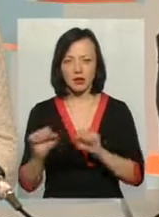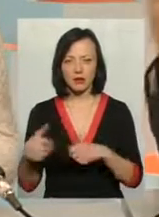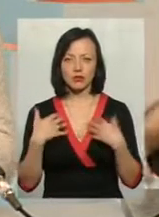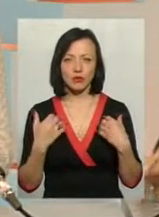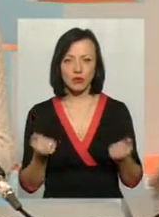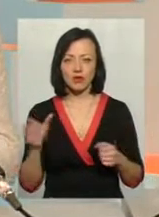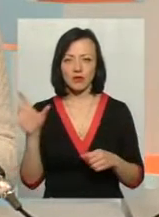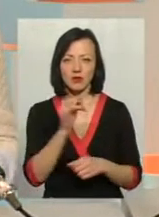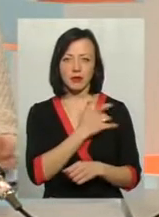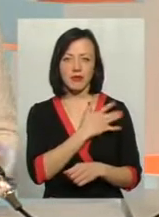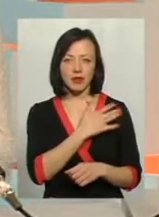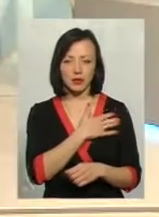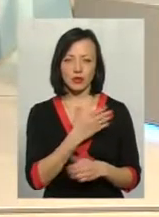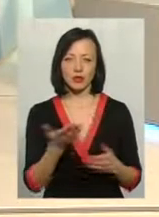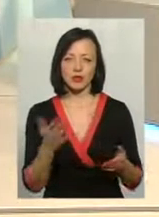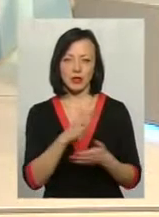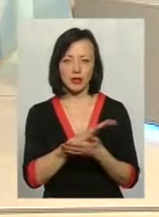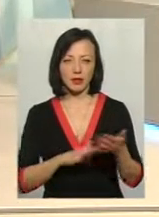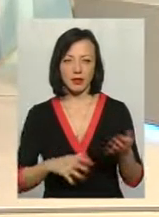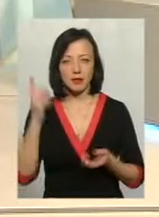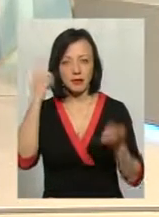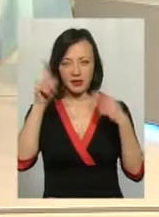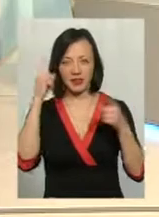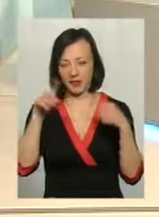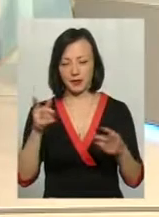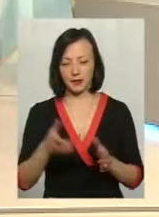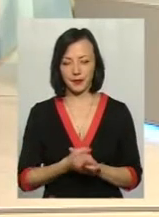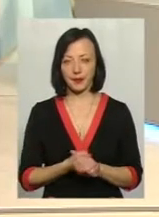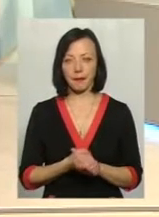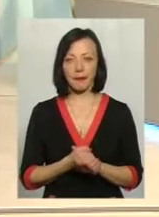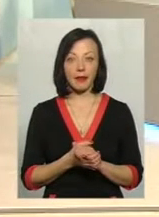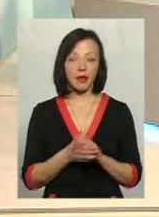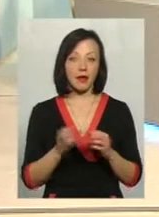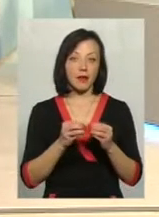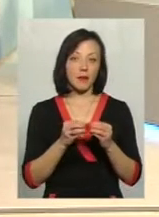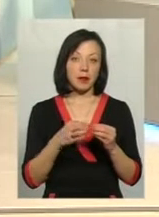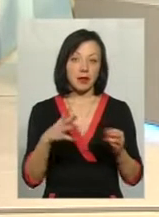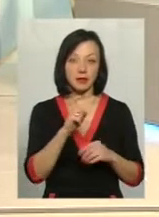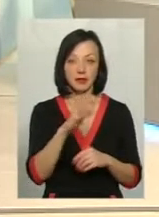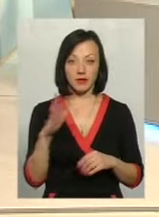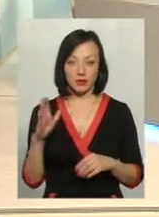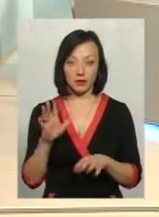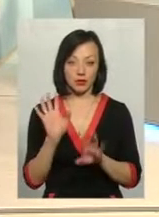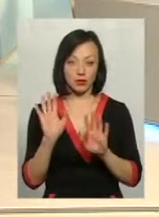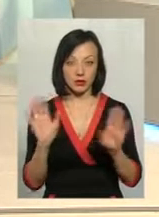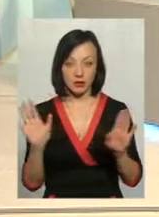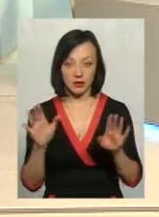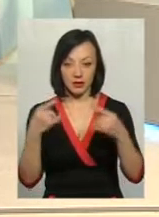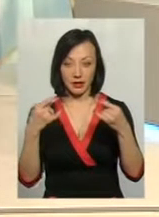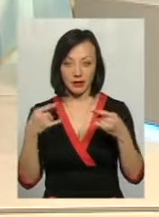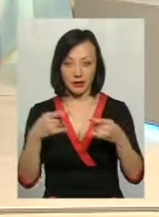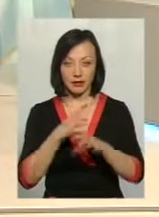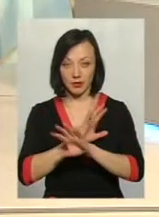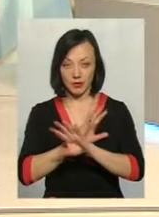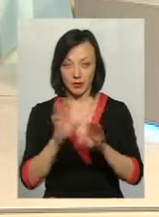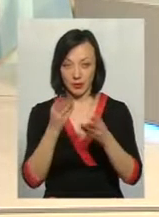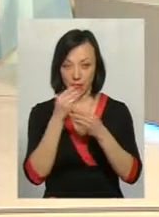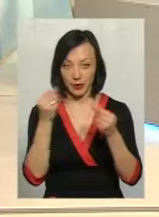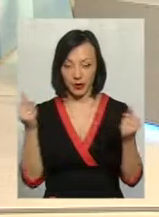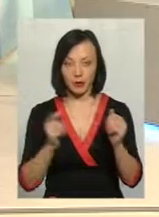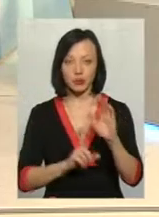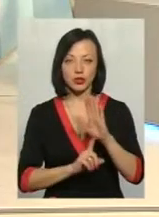здоров'я, про те, що все приватизують і так далі, і так далі, і так далі. Хвилин 15 дискусій вивітрюється оцей телевізор з голови, а потім